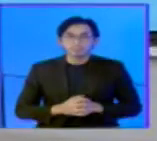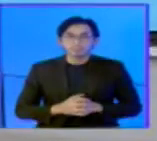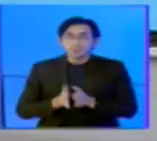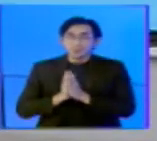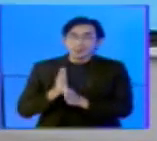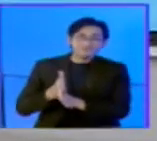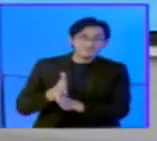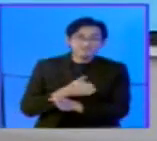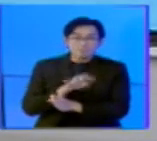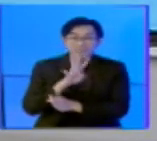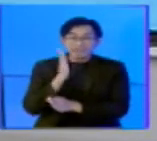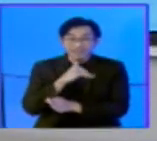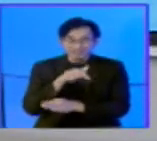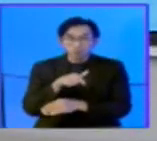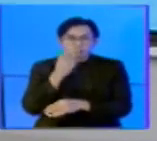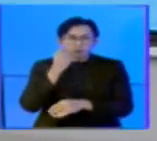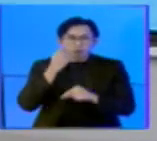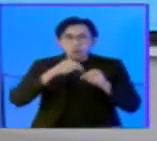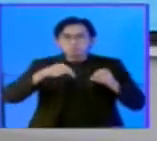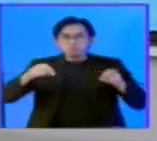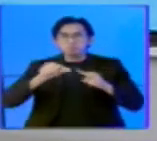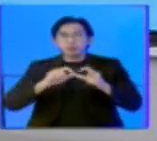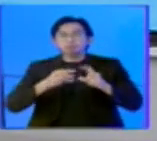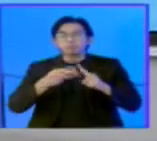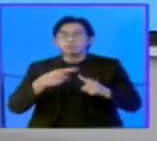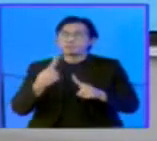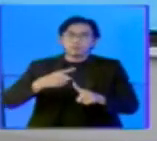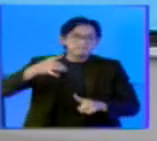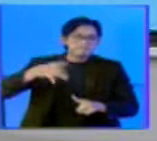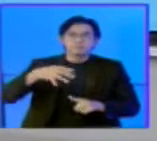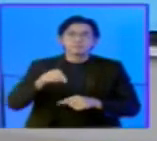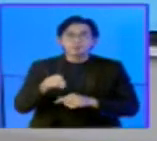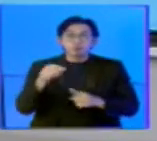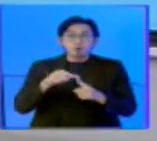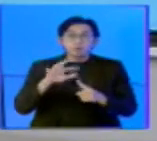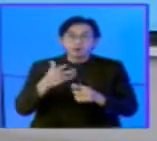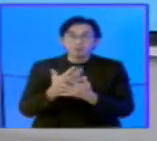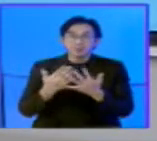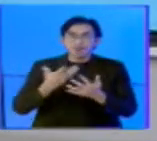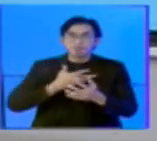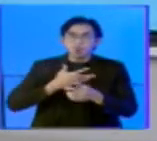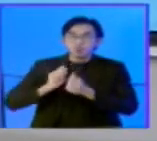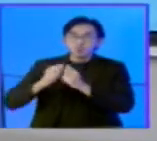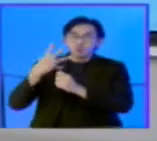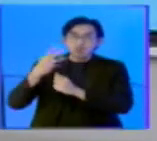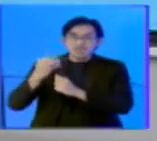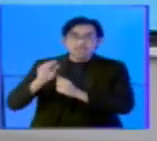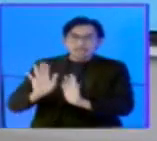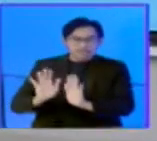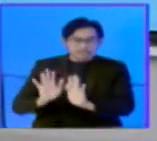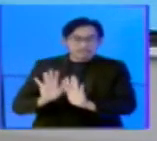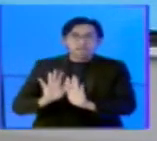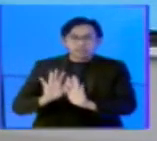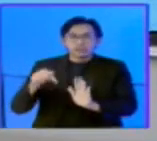Pemirsa, 4 hari jelang Lebaran, penjagaan di sejumlah titik checkpoint PSBB semakin diperketat. Hal ini guna mencegah masyarakat yang nekat mudik ke kampung halaman di